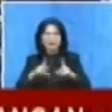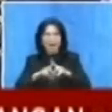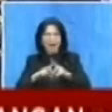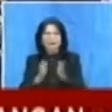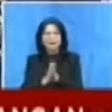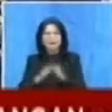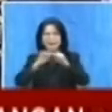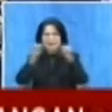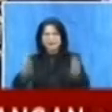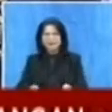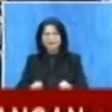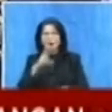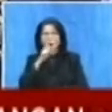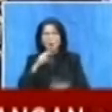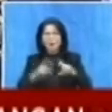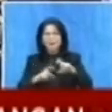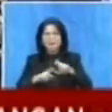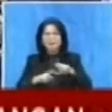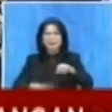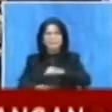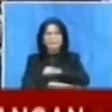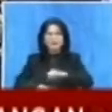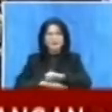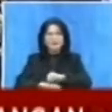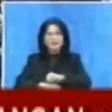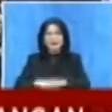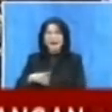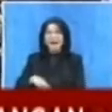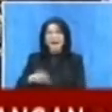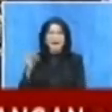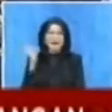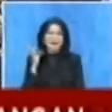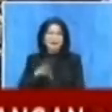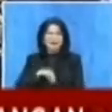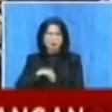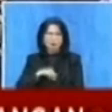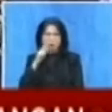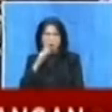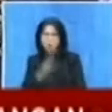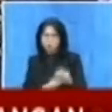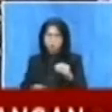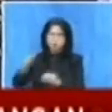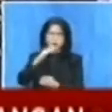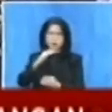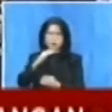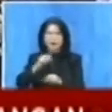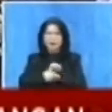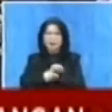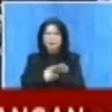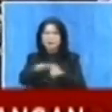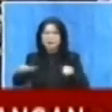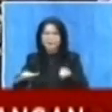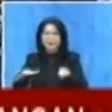sistem OSS berbasis risiko adalah lompatan kemajuan yang dampaknya bukan